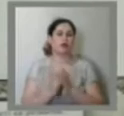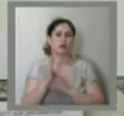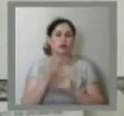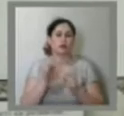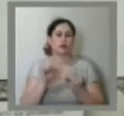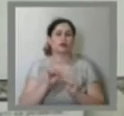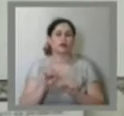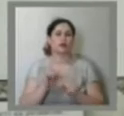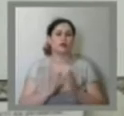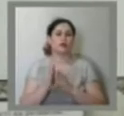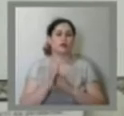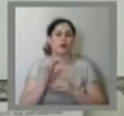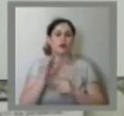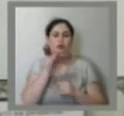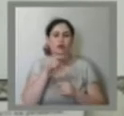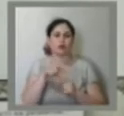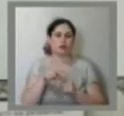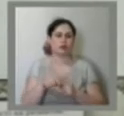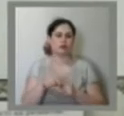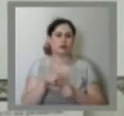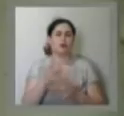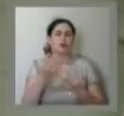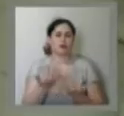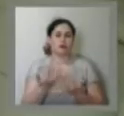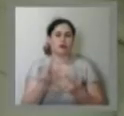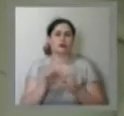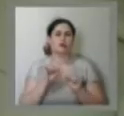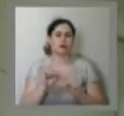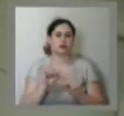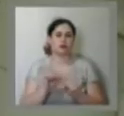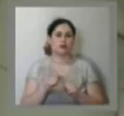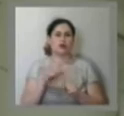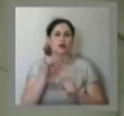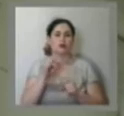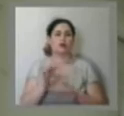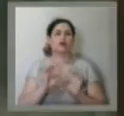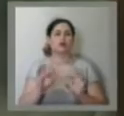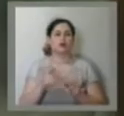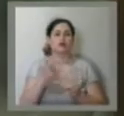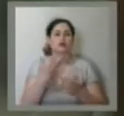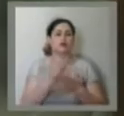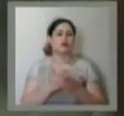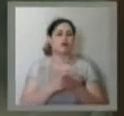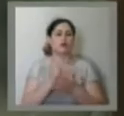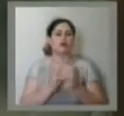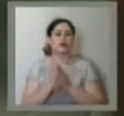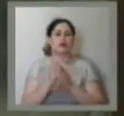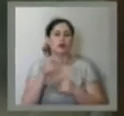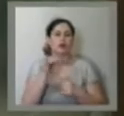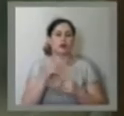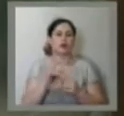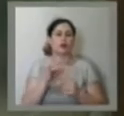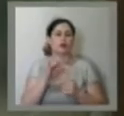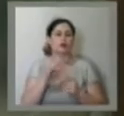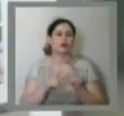рослин, коли ті потребують захисту. Ярослав розповів, що свій шлях до вирощування гібридів рослин розпочав у